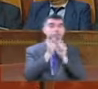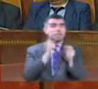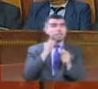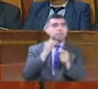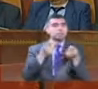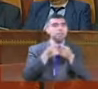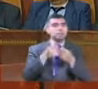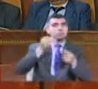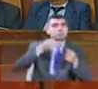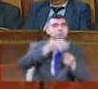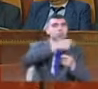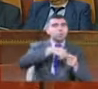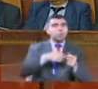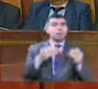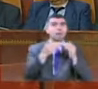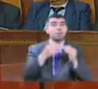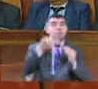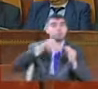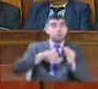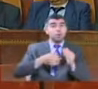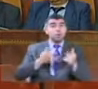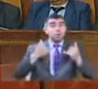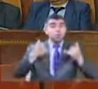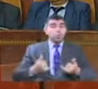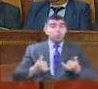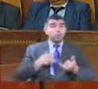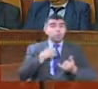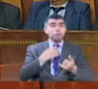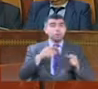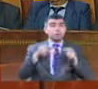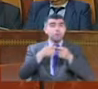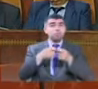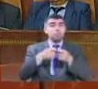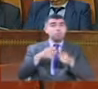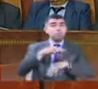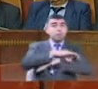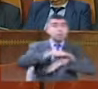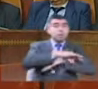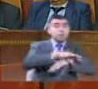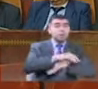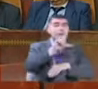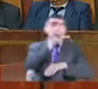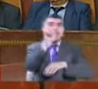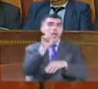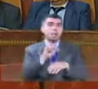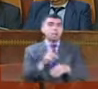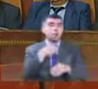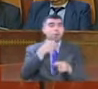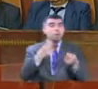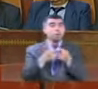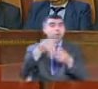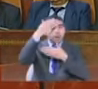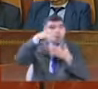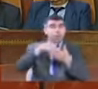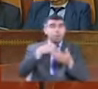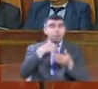جميع المؤسسات اللي حنا أعضاء فيها، خصوصا اليوم المؤسسات اللي في إفريقيا، لأننا كنعتبروا بأننا اليوم المغرب في القارة ديالو